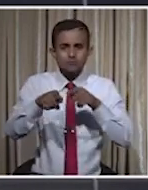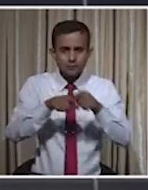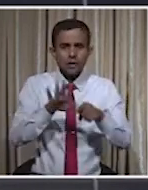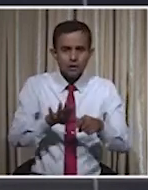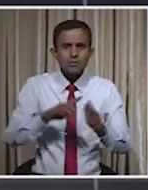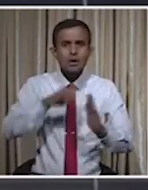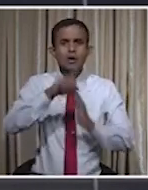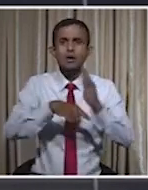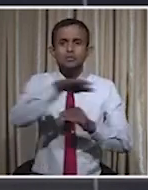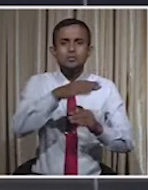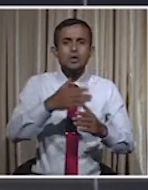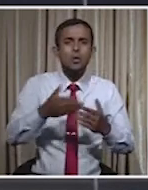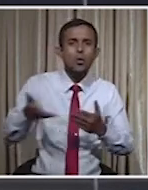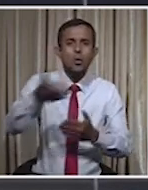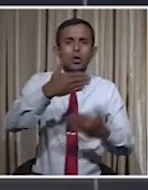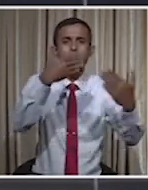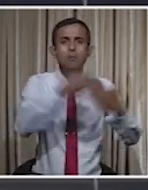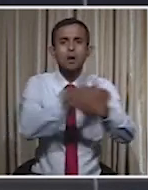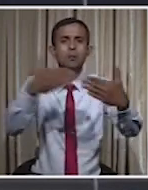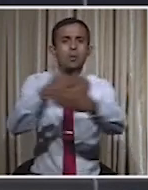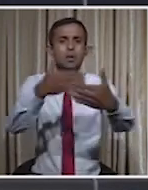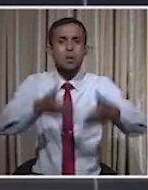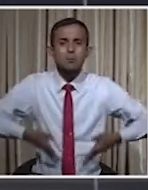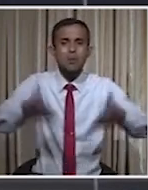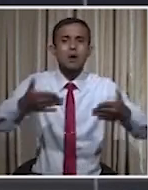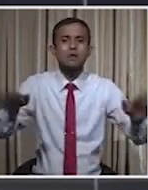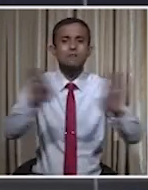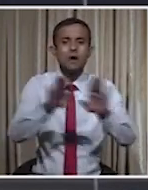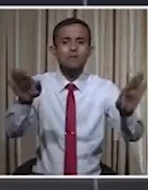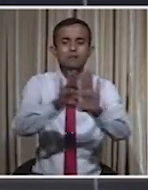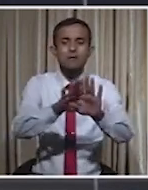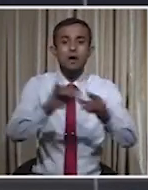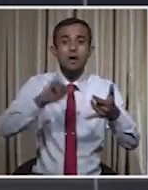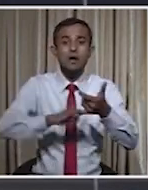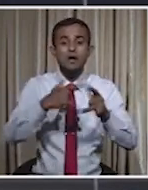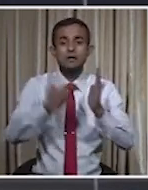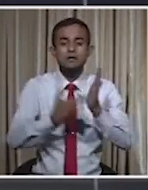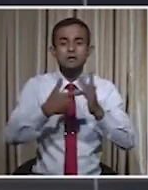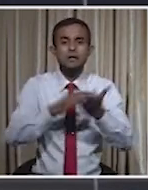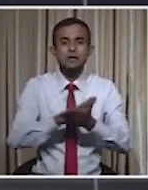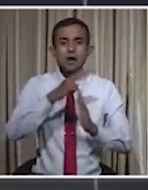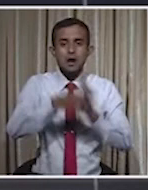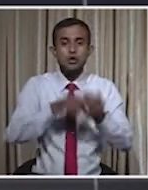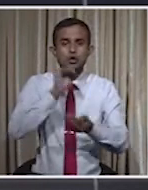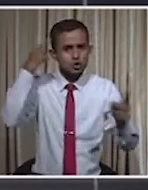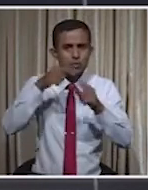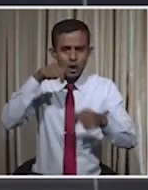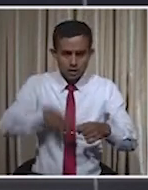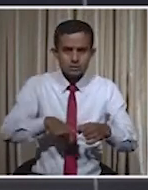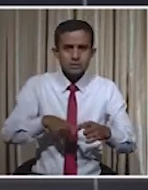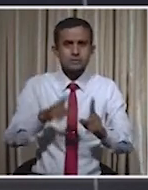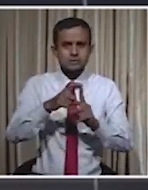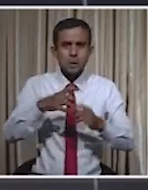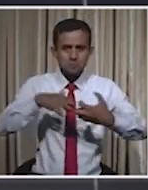මොකද රට පුරා තියෙනවා අද හැමතරම බැරියර් දාලා පාරවල් හැම එකක්ම වහලා ගරු සරත් වීරසේකර මහත්තයා අපිට කියන්න ජාතික ආරක්ෂාව සම්බන්ධව මොකක් හරි අද